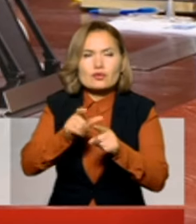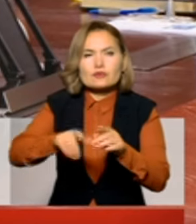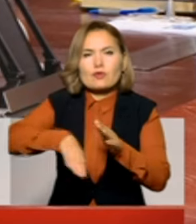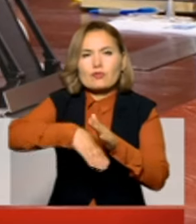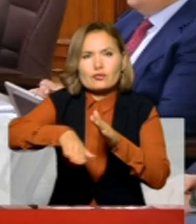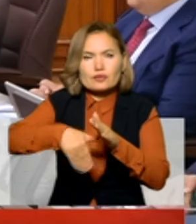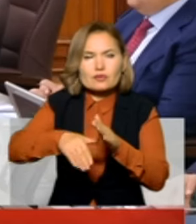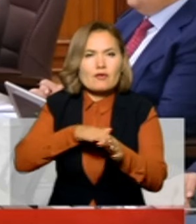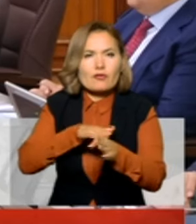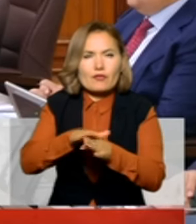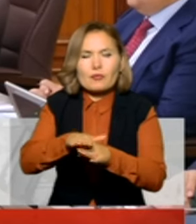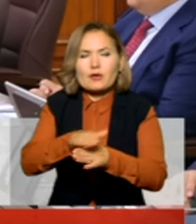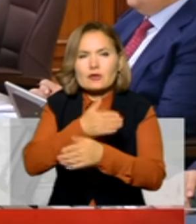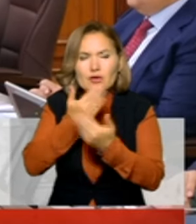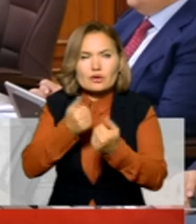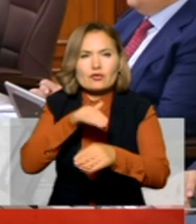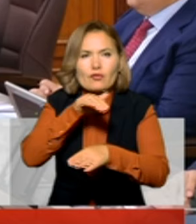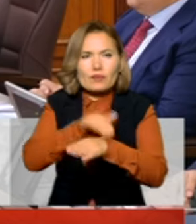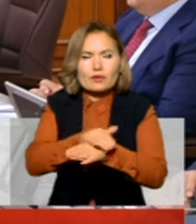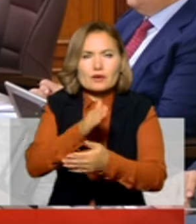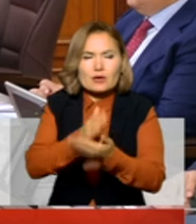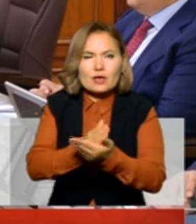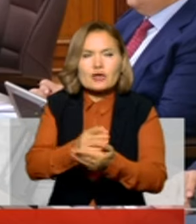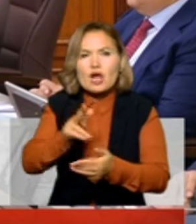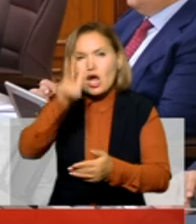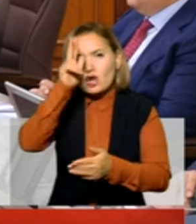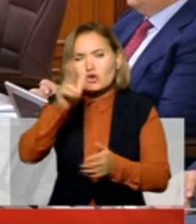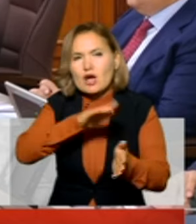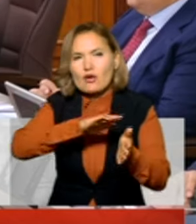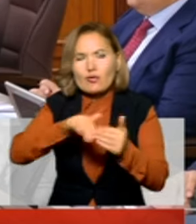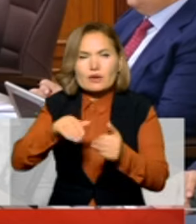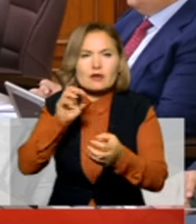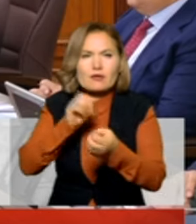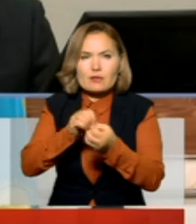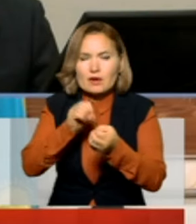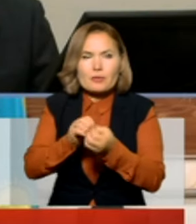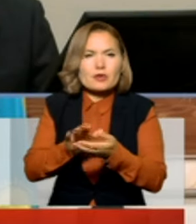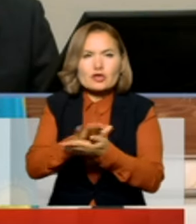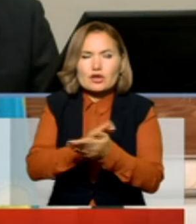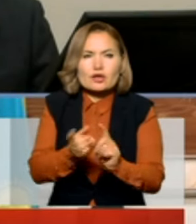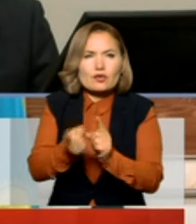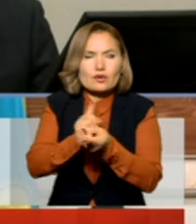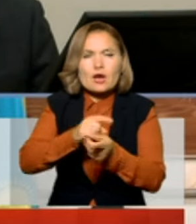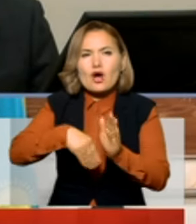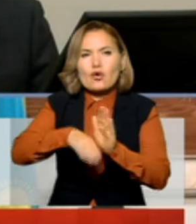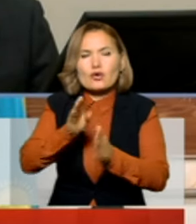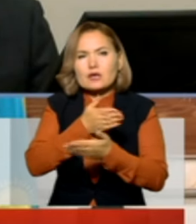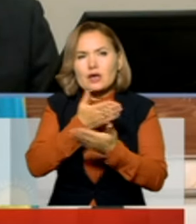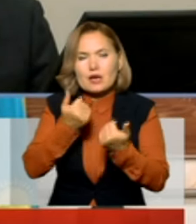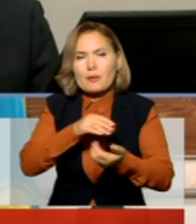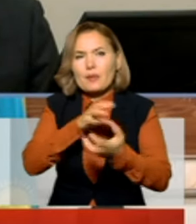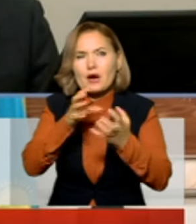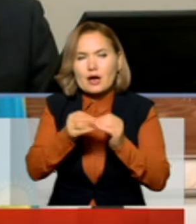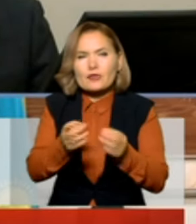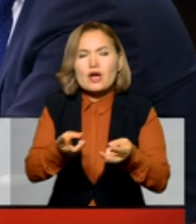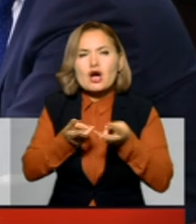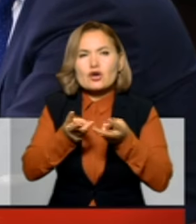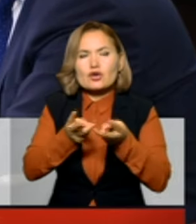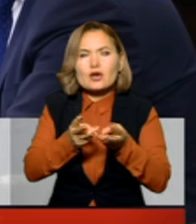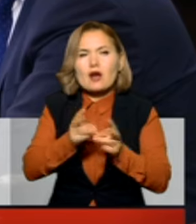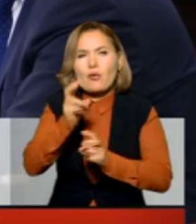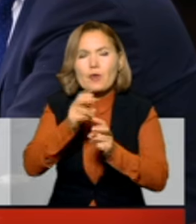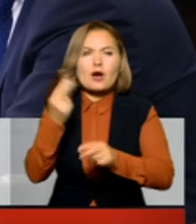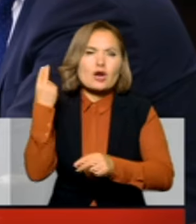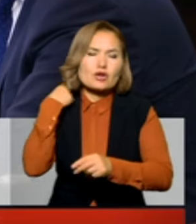жетіп тұрған жоқ. Үш ай өтті, баяғы жартас, сол жартас, өзгеріс шамалы. Жылу электр орталықтарының да берешек артқан.